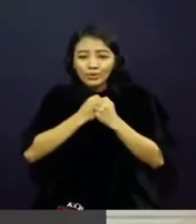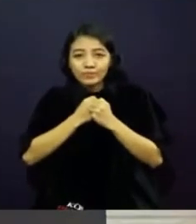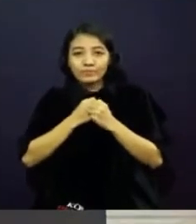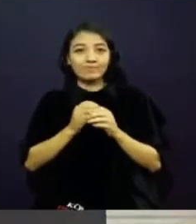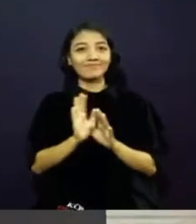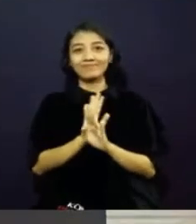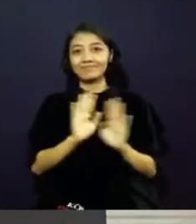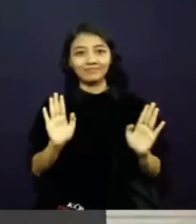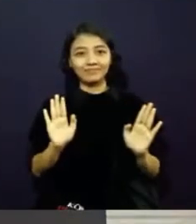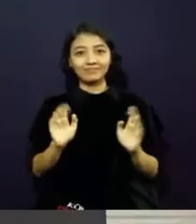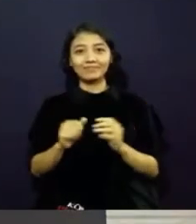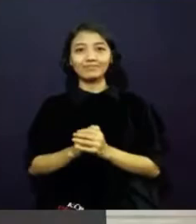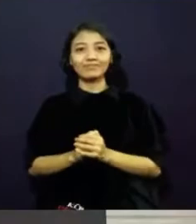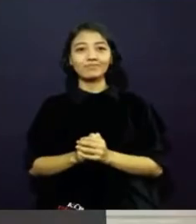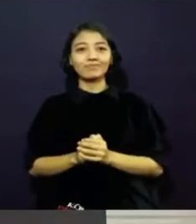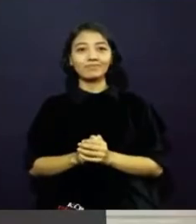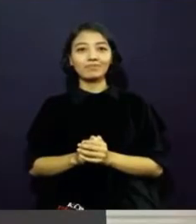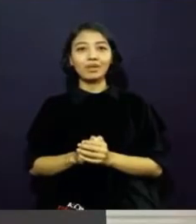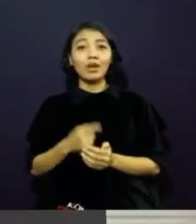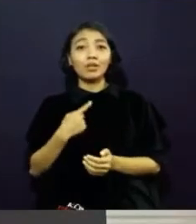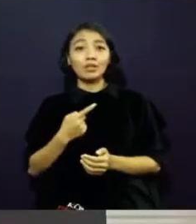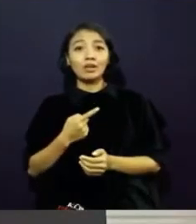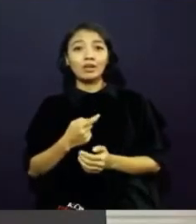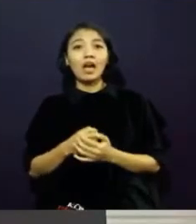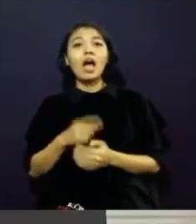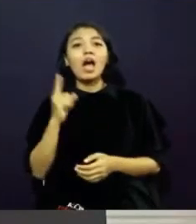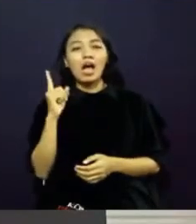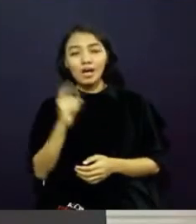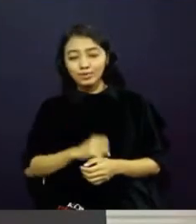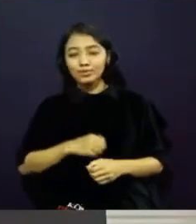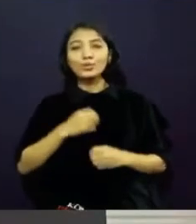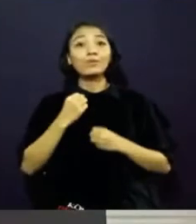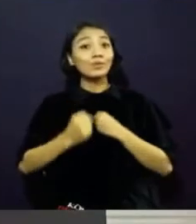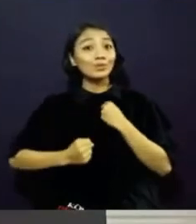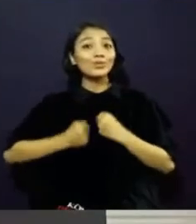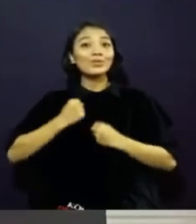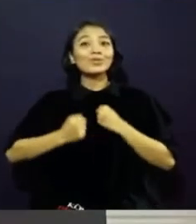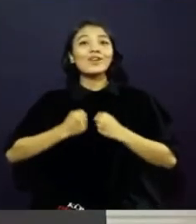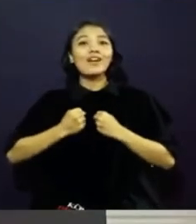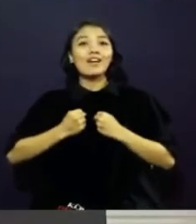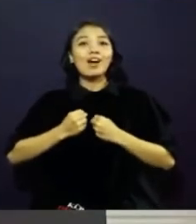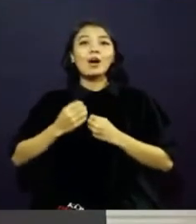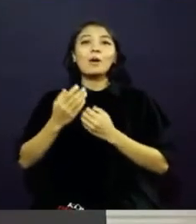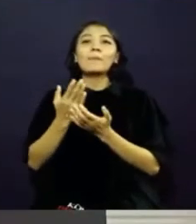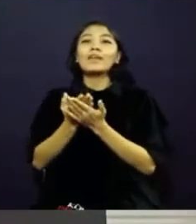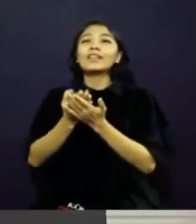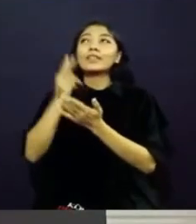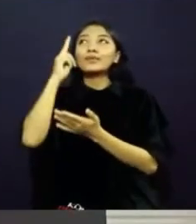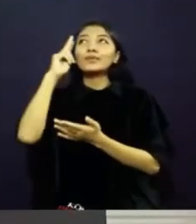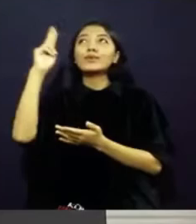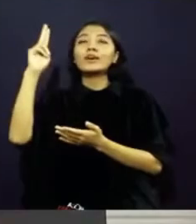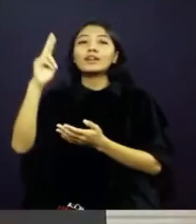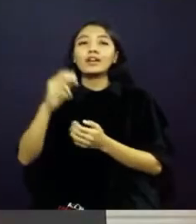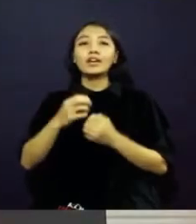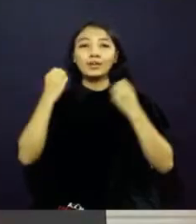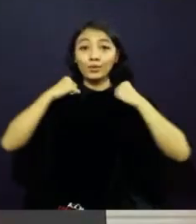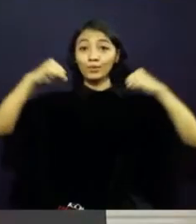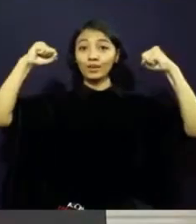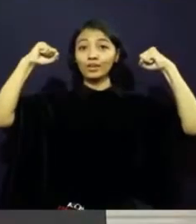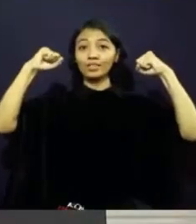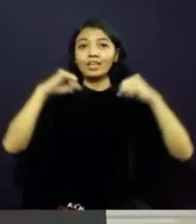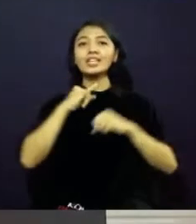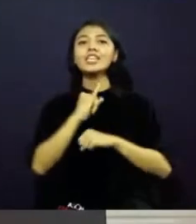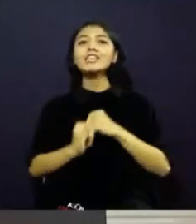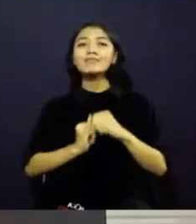kehidupan lalu kita tidak menyediakan kekuatan rohani hanya karena kita takut berkumpul banyak